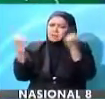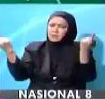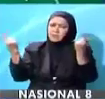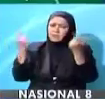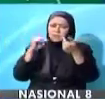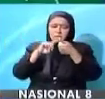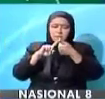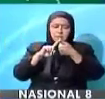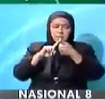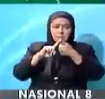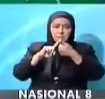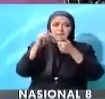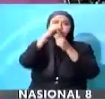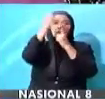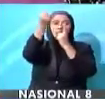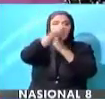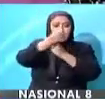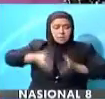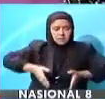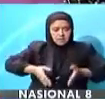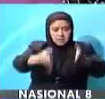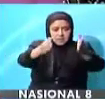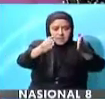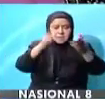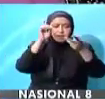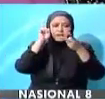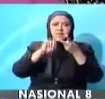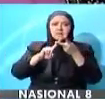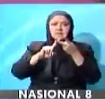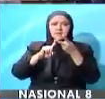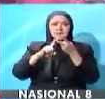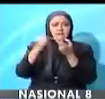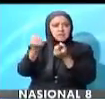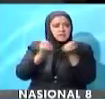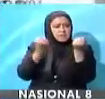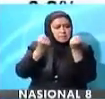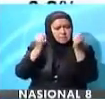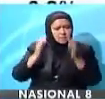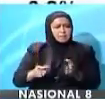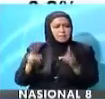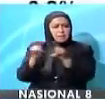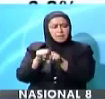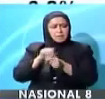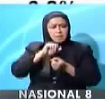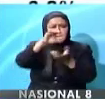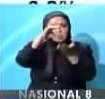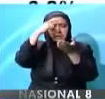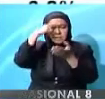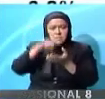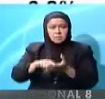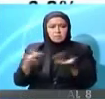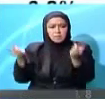faktor manusia juga menjadi penyumbang kepada nahas jalan raya. Dalam tinjauan itu,